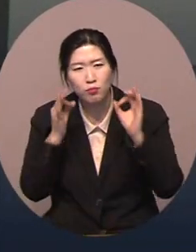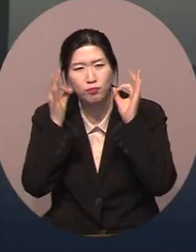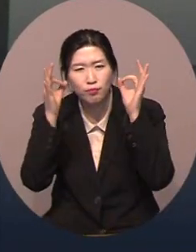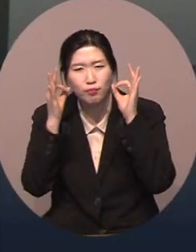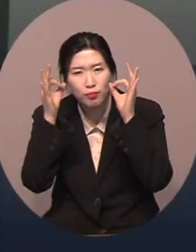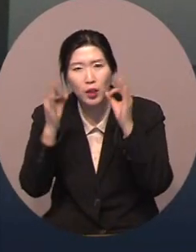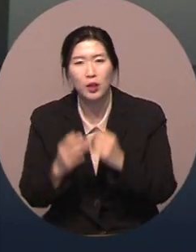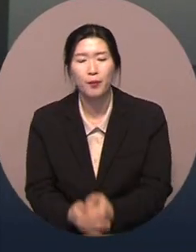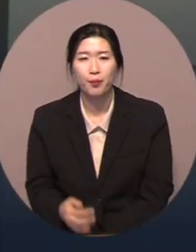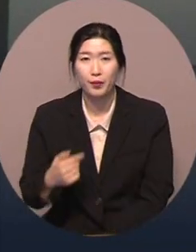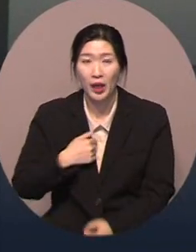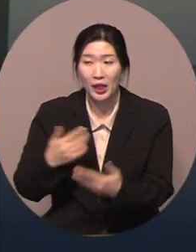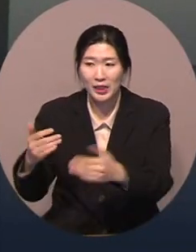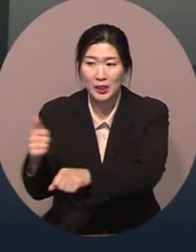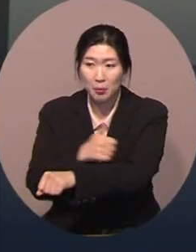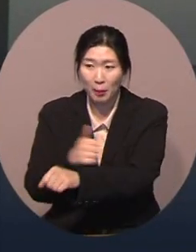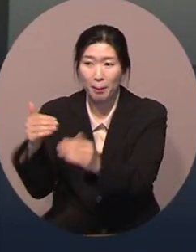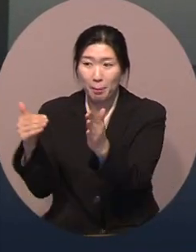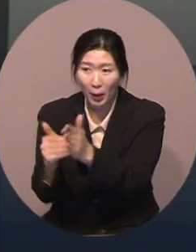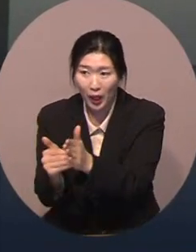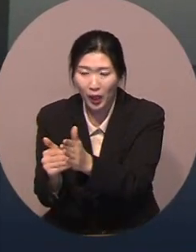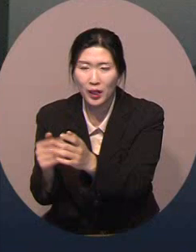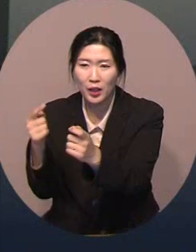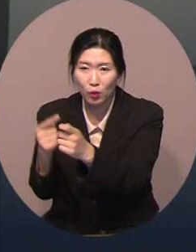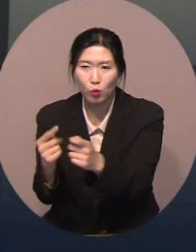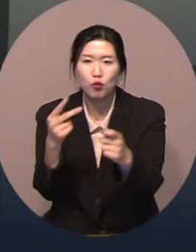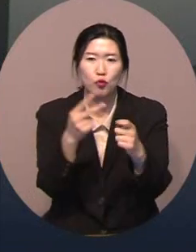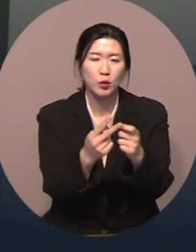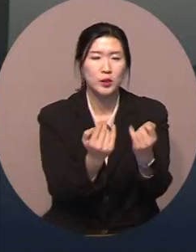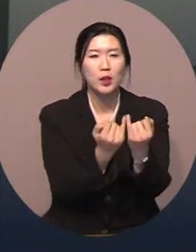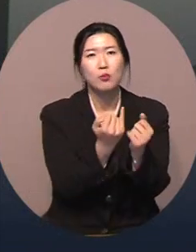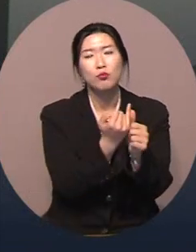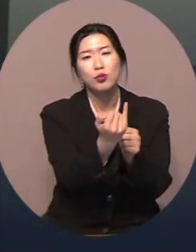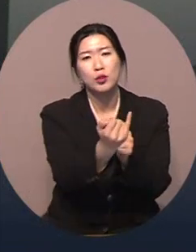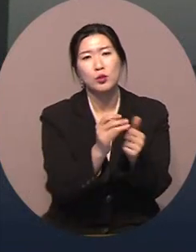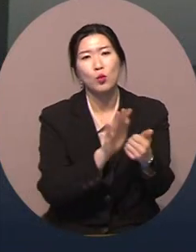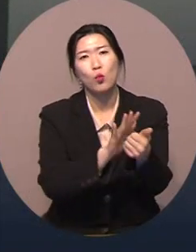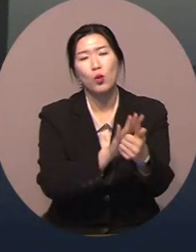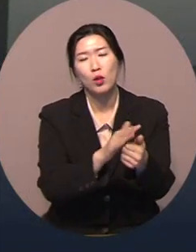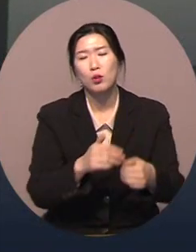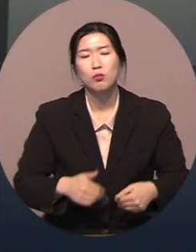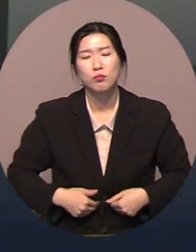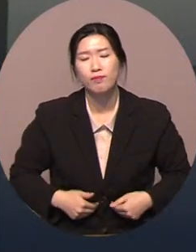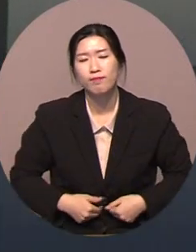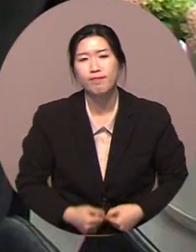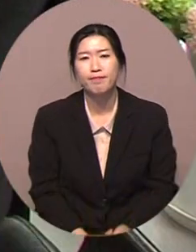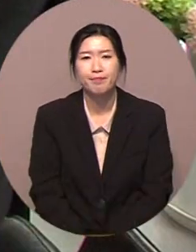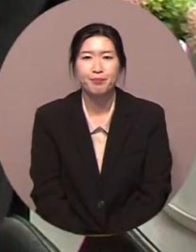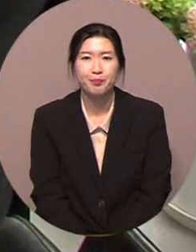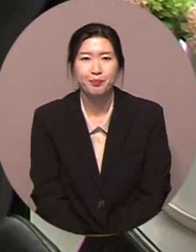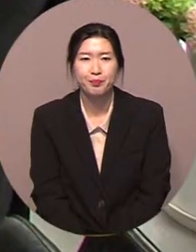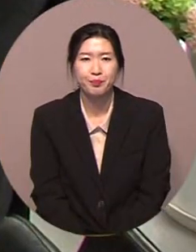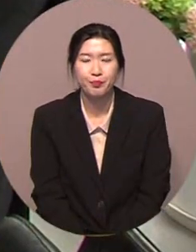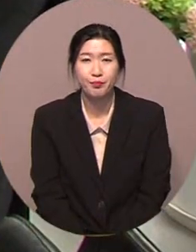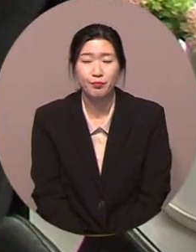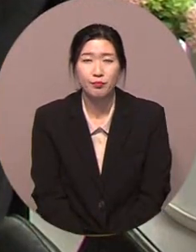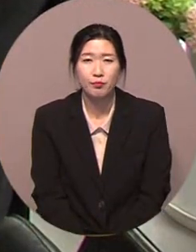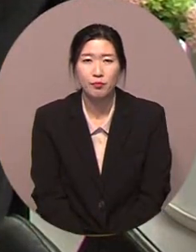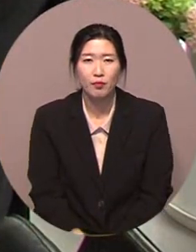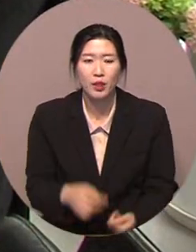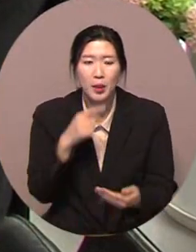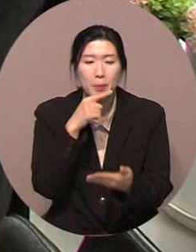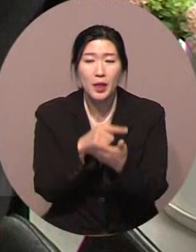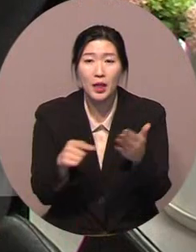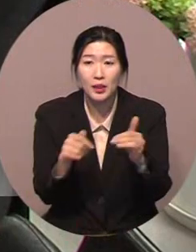위해서는 본업뿐만이 아니라 이렇게 나와서도 계속 일을 해야 되는 그런 상황입니다. 전세 사기